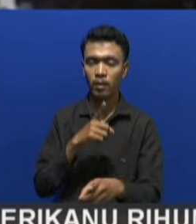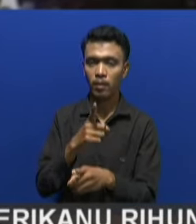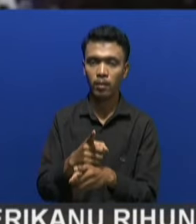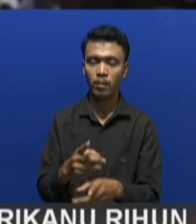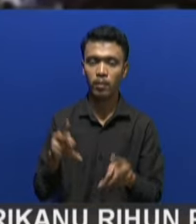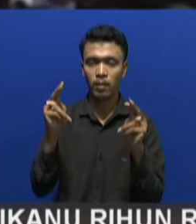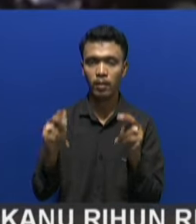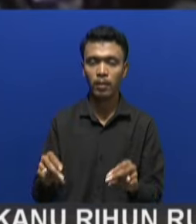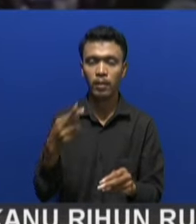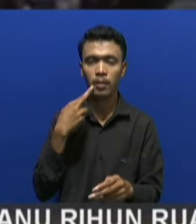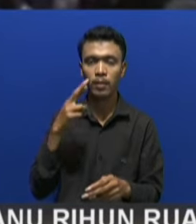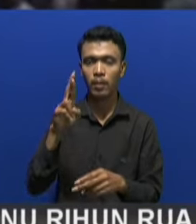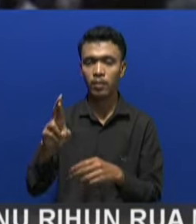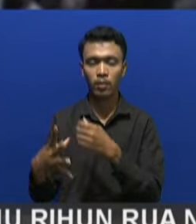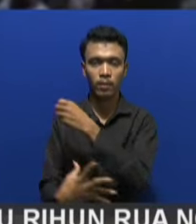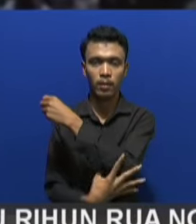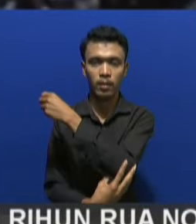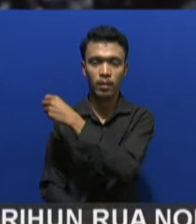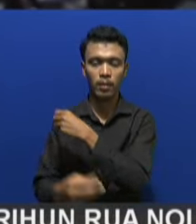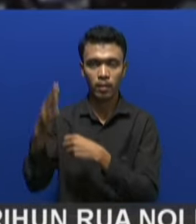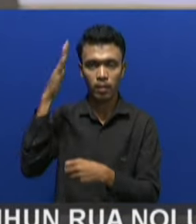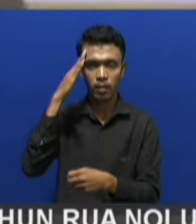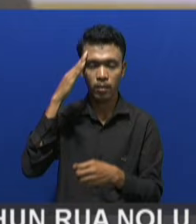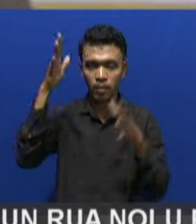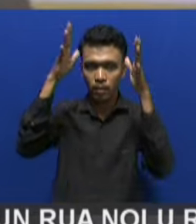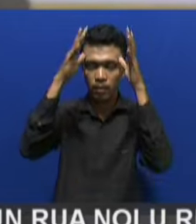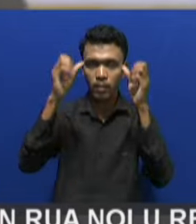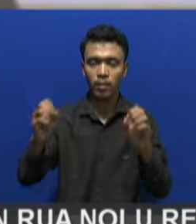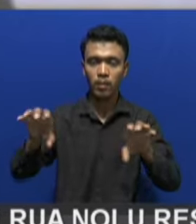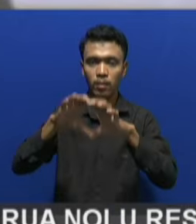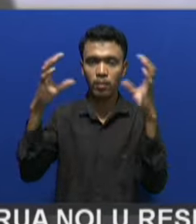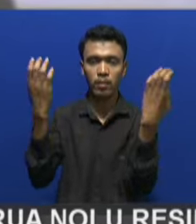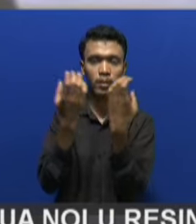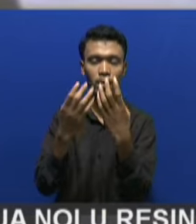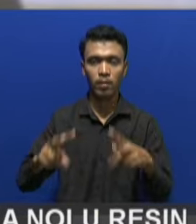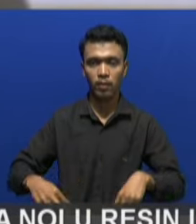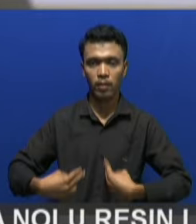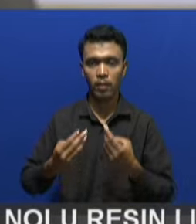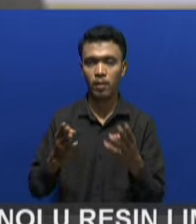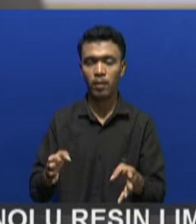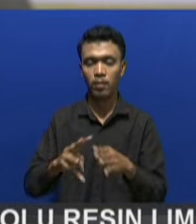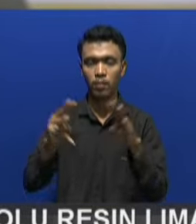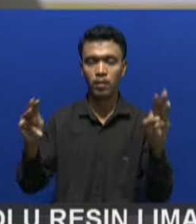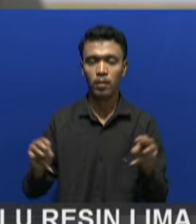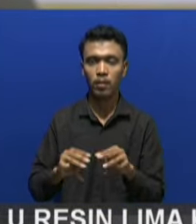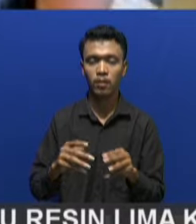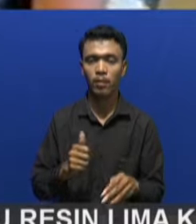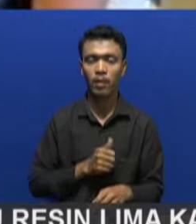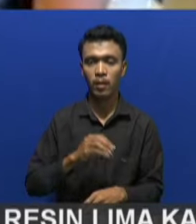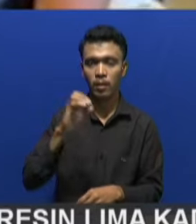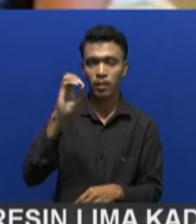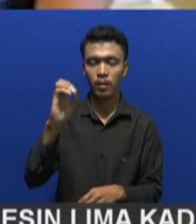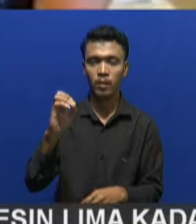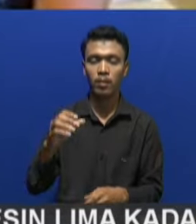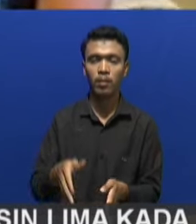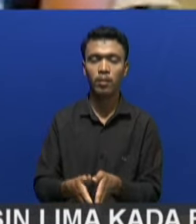Tam tengi resolve lu kira kia kene. Kia kakuta kene. Presidente Conselho Veteranos Município Ainaro, Zulio da Conceição, Loro